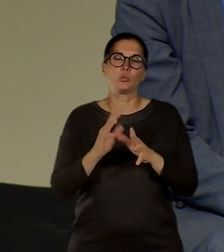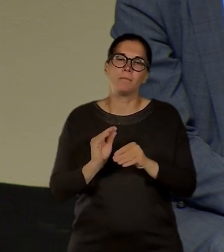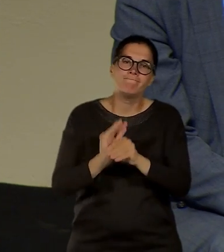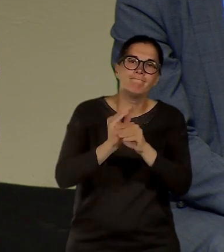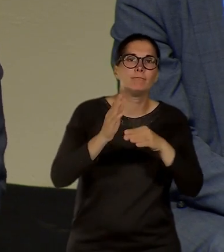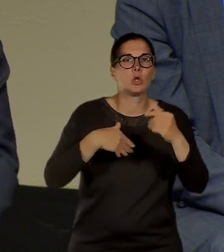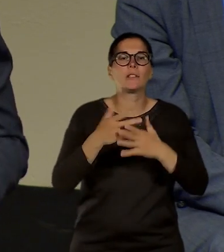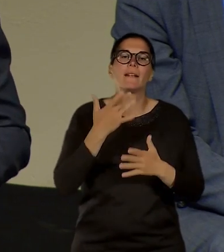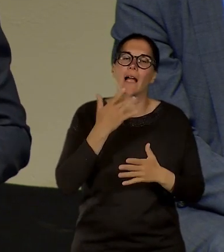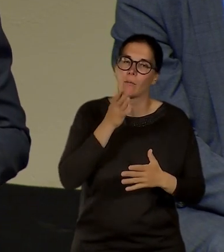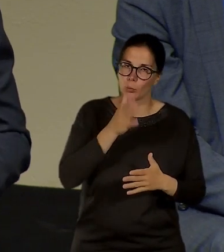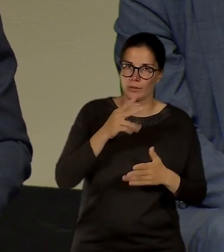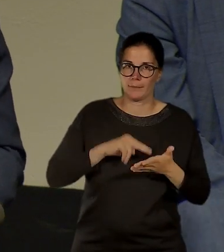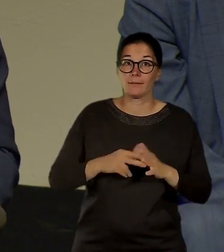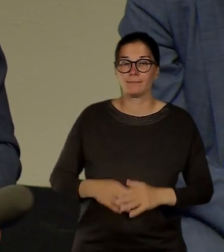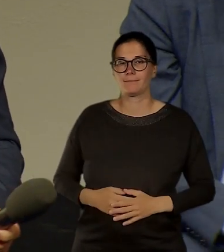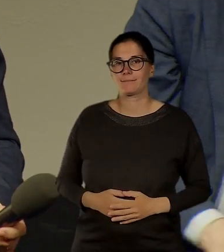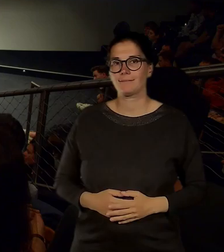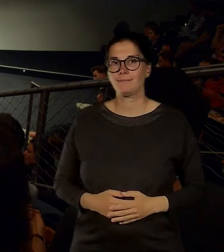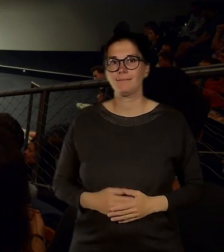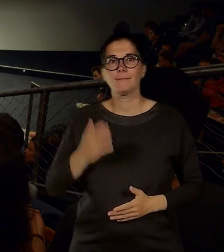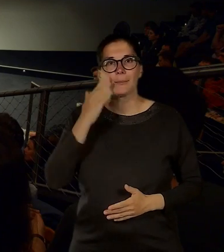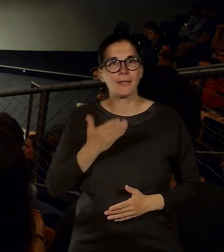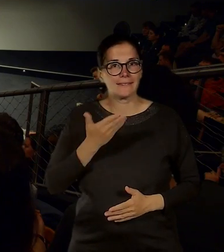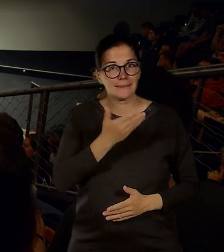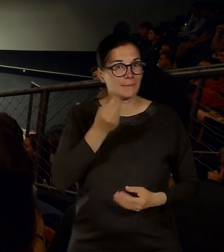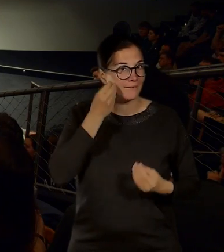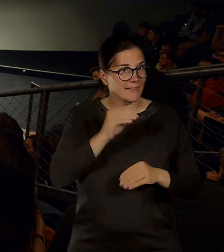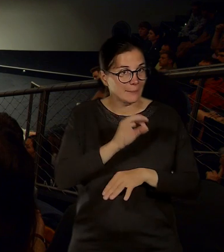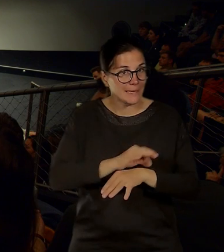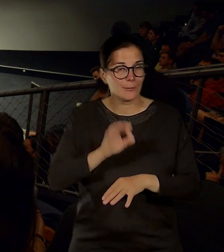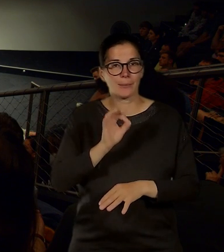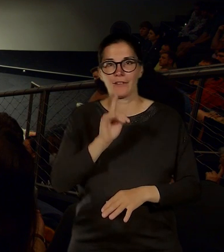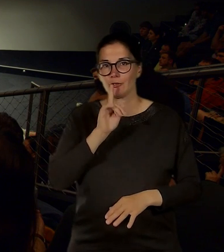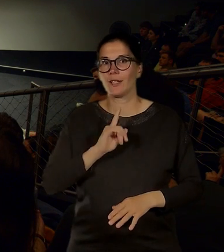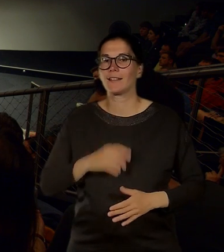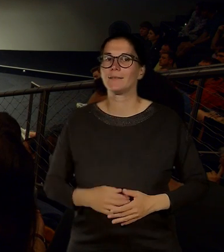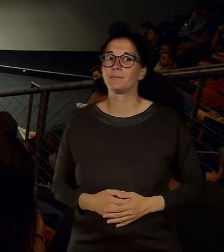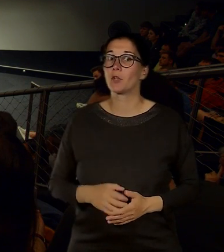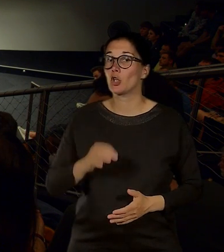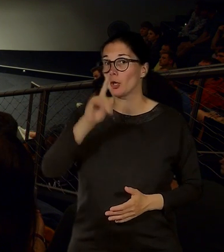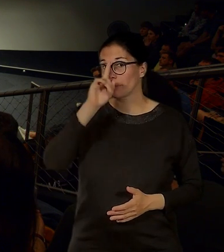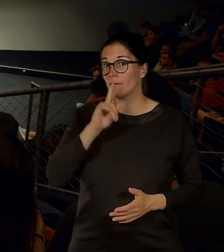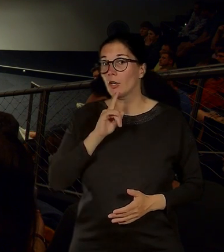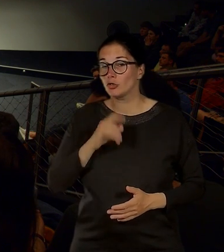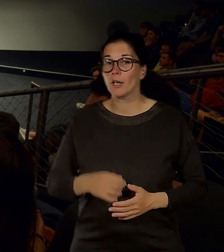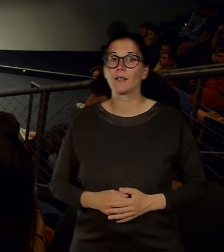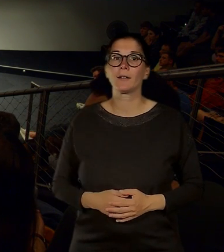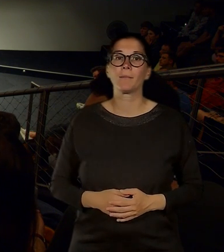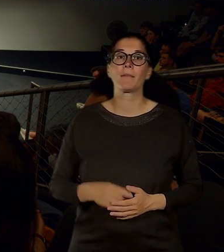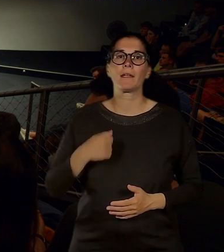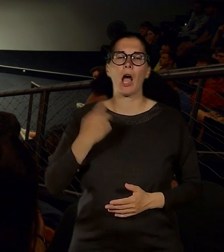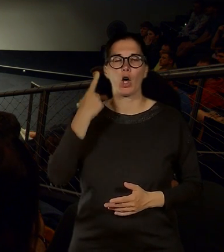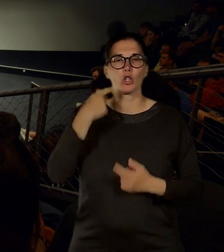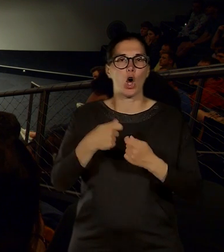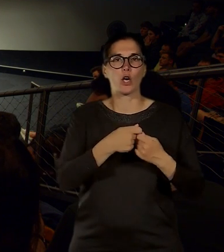provést. Děkuju. Tak prosím, máte slovo, vítejte v kempu, dobrý večer. Dobrý večer, Anna Vinklárková, organizace Arnika. Já